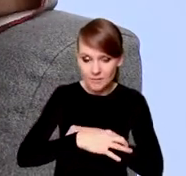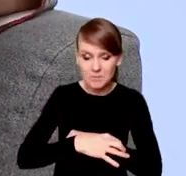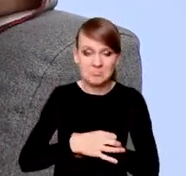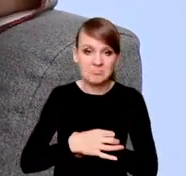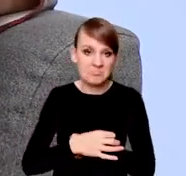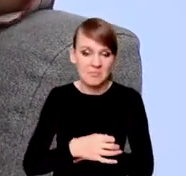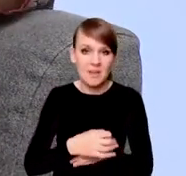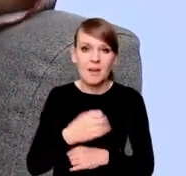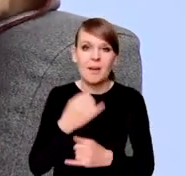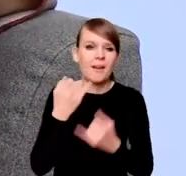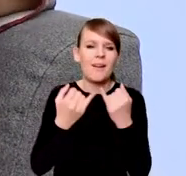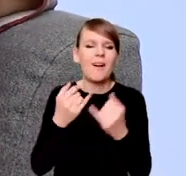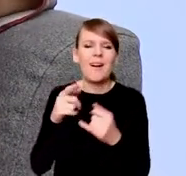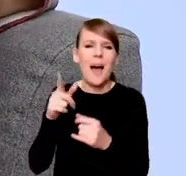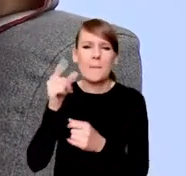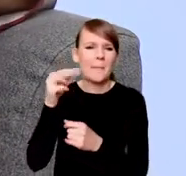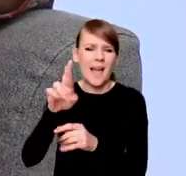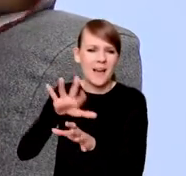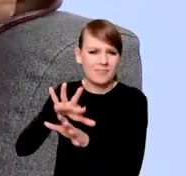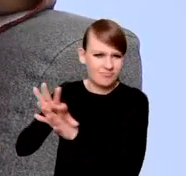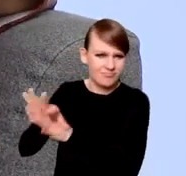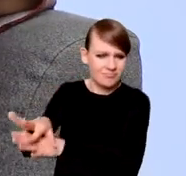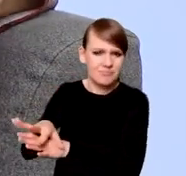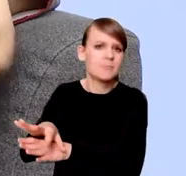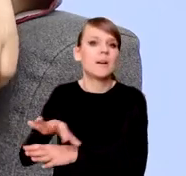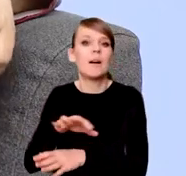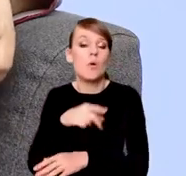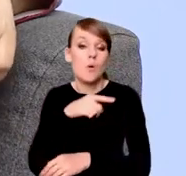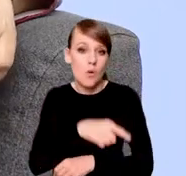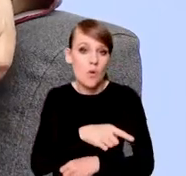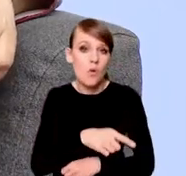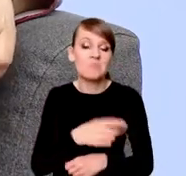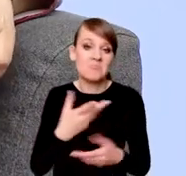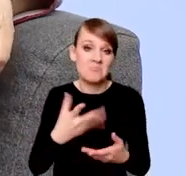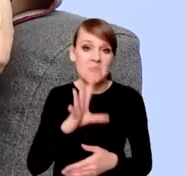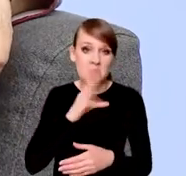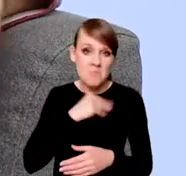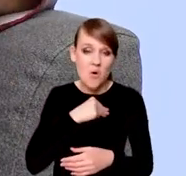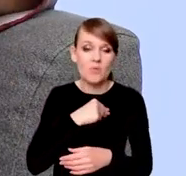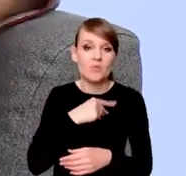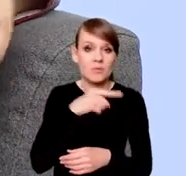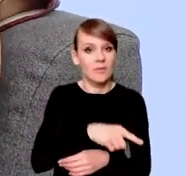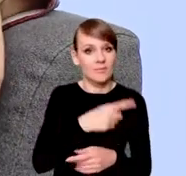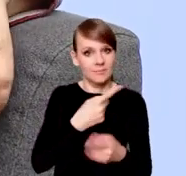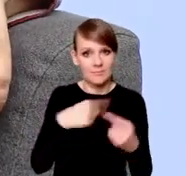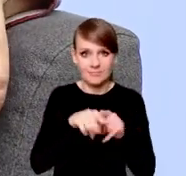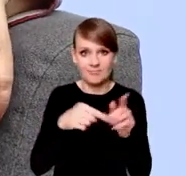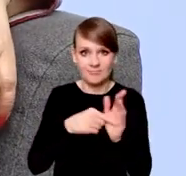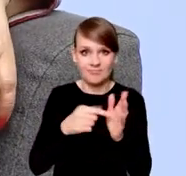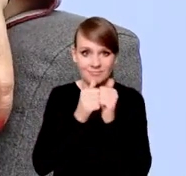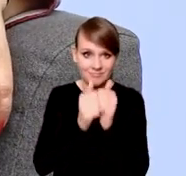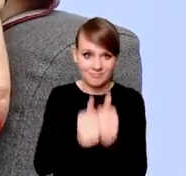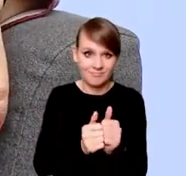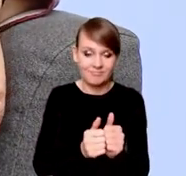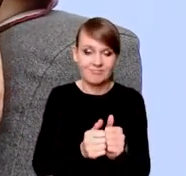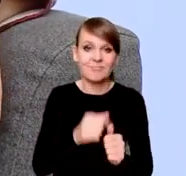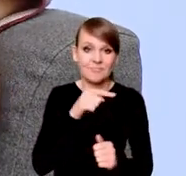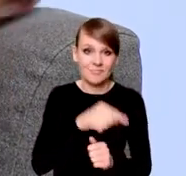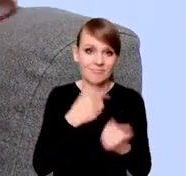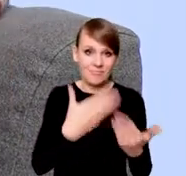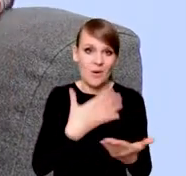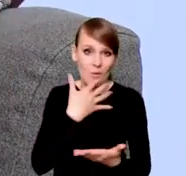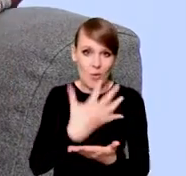nie PR-owo, ma właśnie, czy może spełniać taką funkcję i przynosić taką